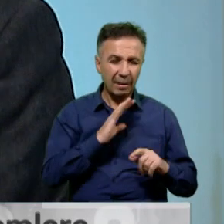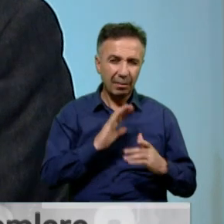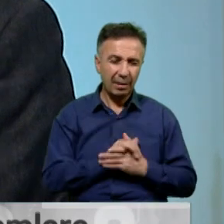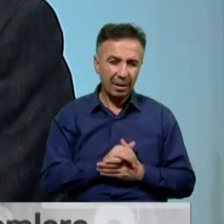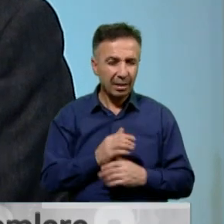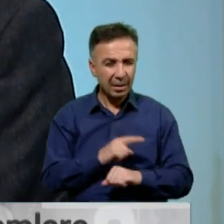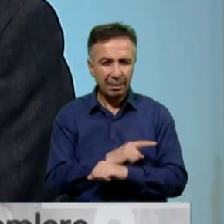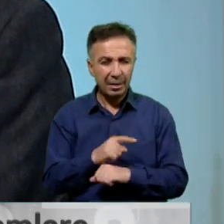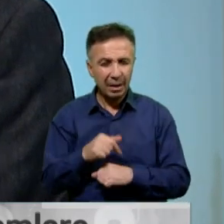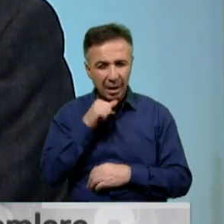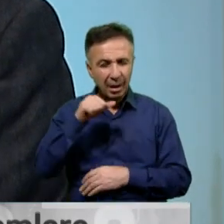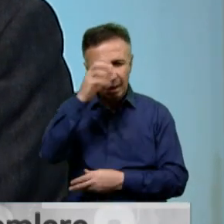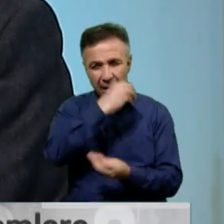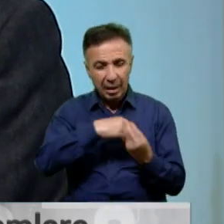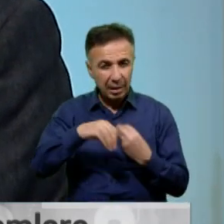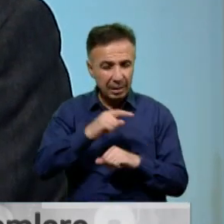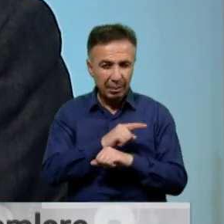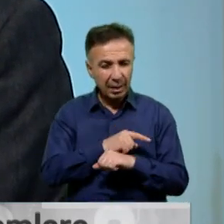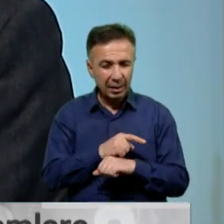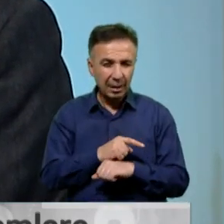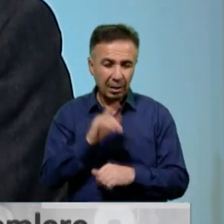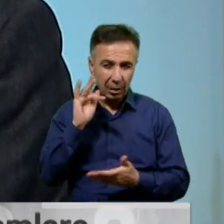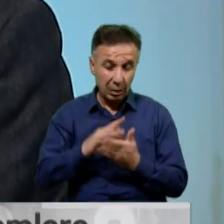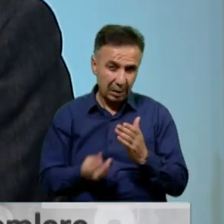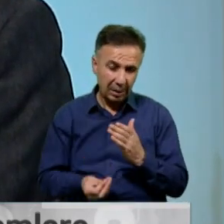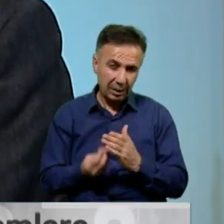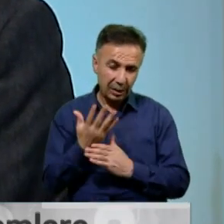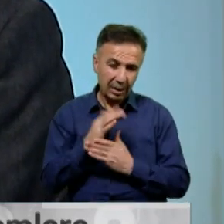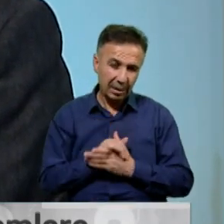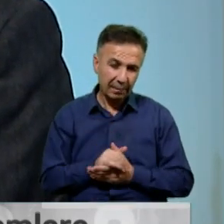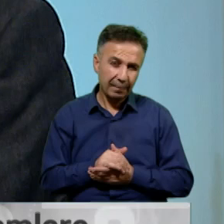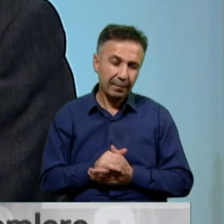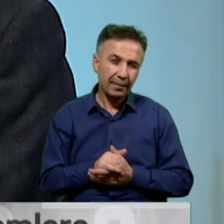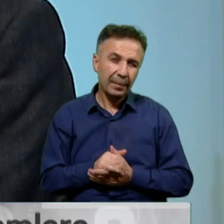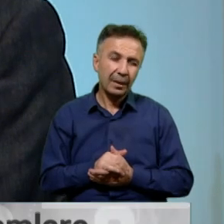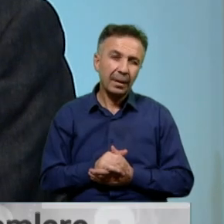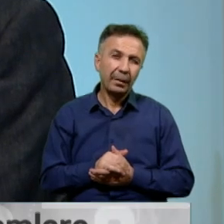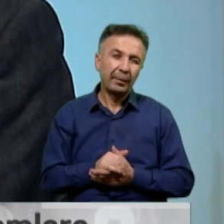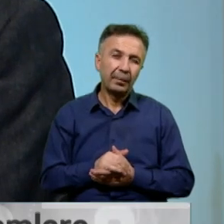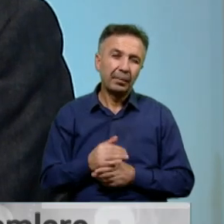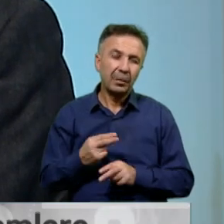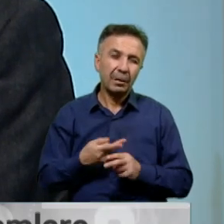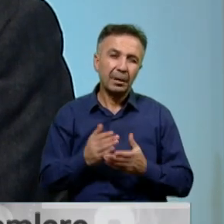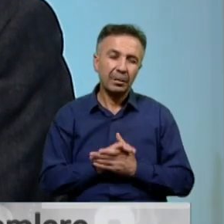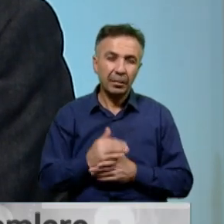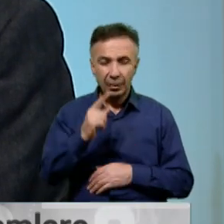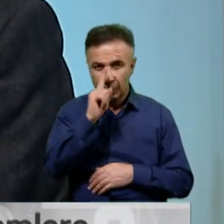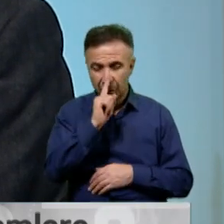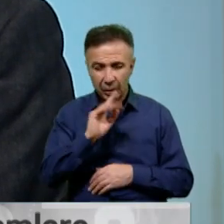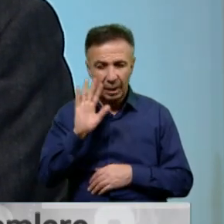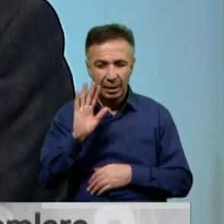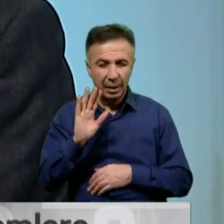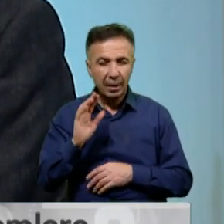çıkan, efendim bir yerlerden alıyorlar bu vizeyi nasıl oluyorsa, mesela 150 tane